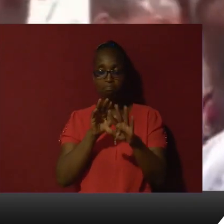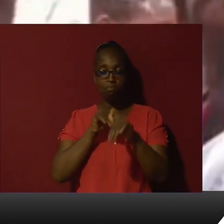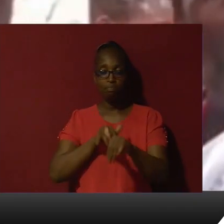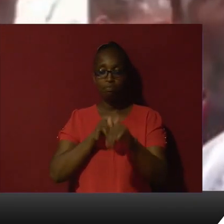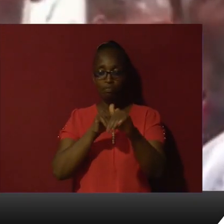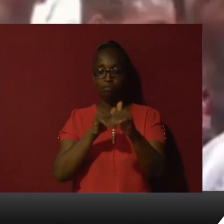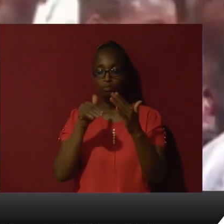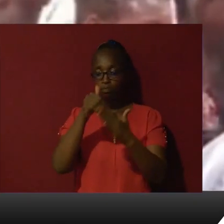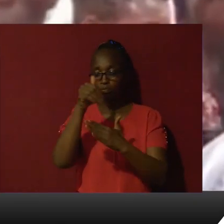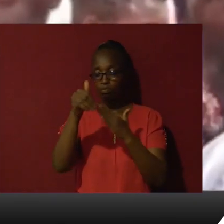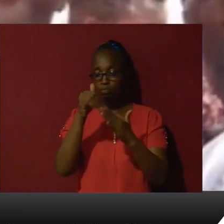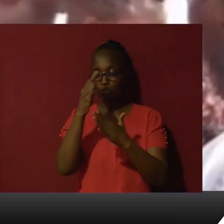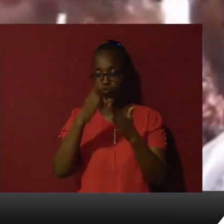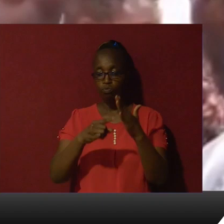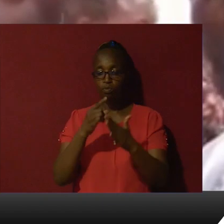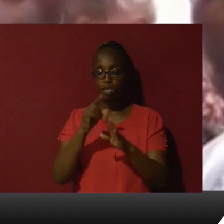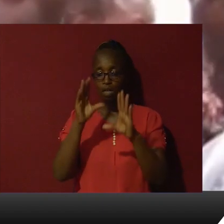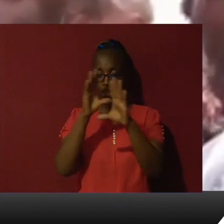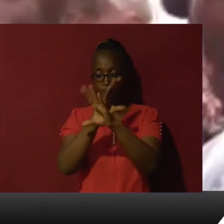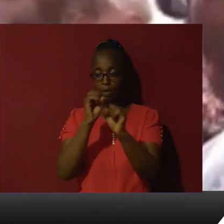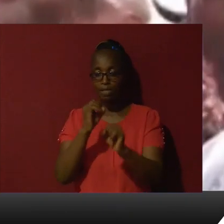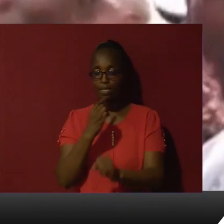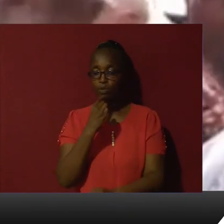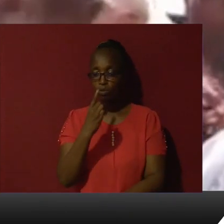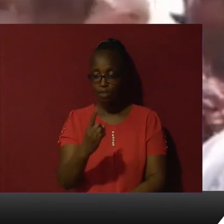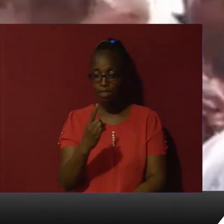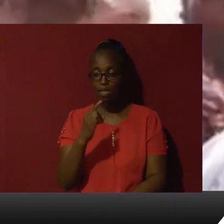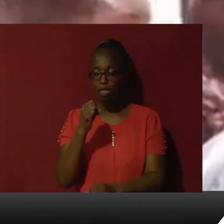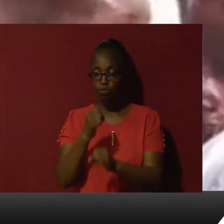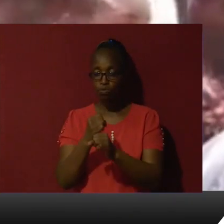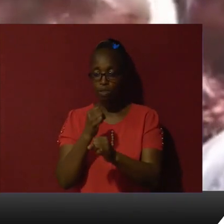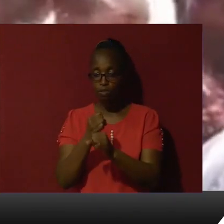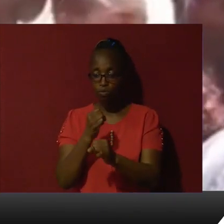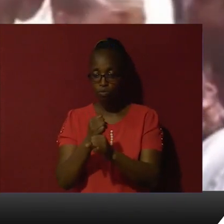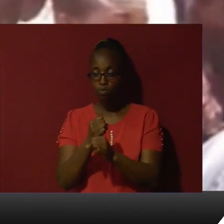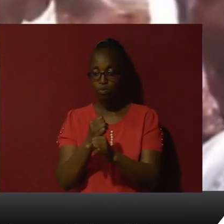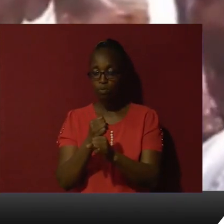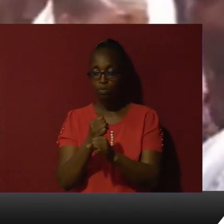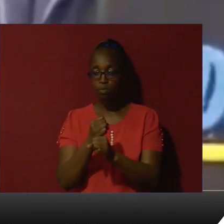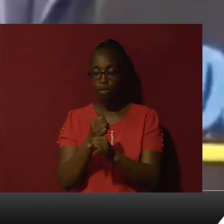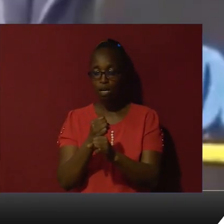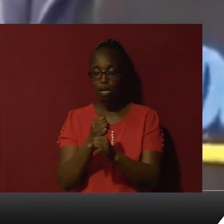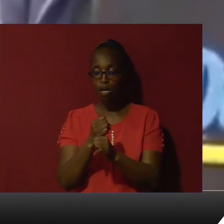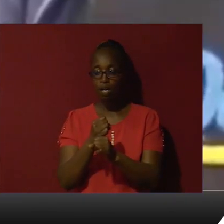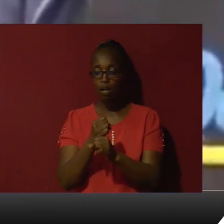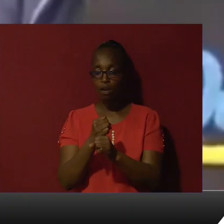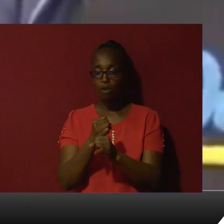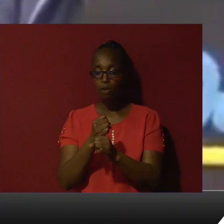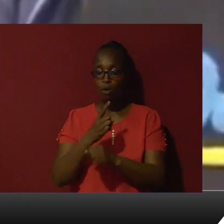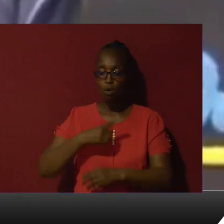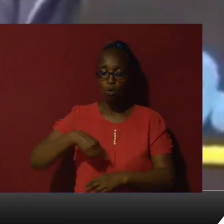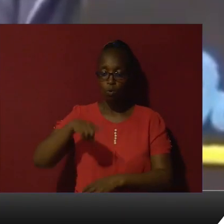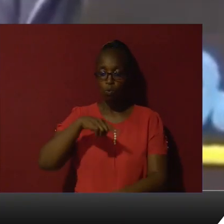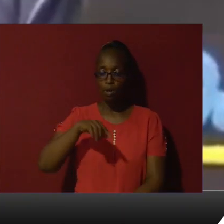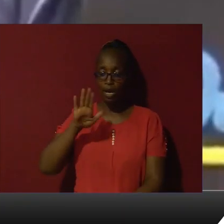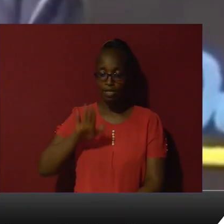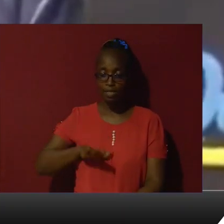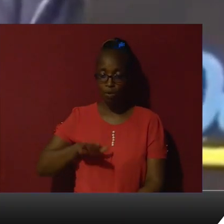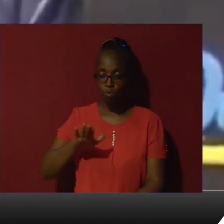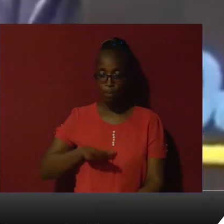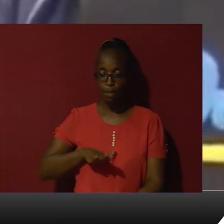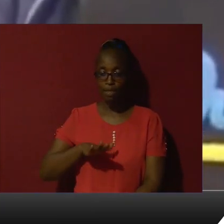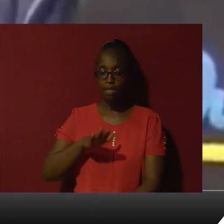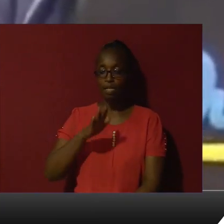atafuata yale rais atakuwa akimwambia na atafanyia wananchi wetu wa Kenya kazi. Ukiwa wamama wa Saudi ment